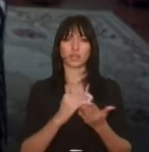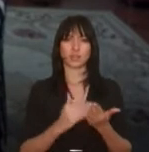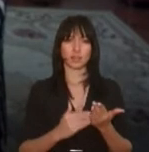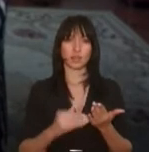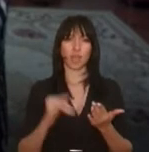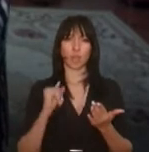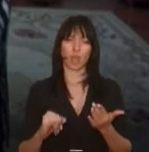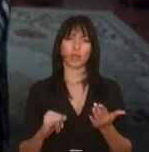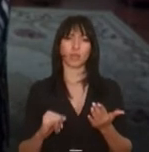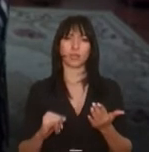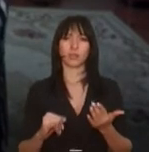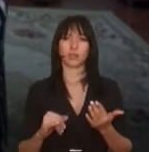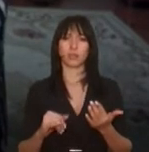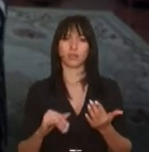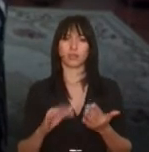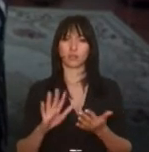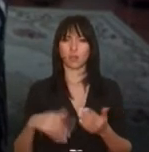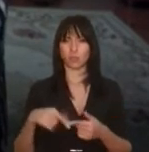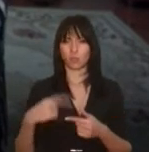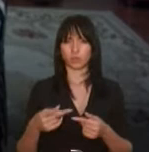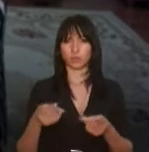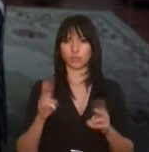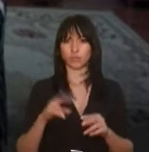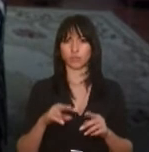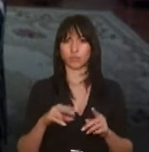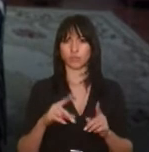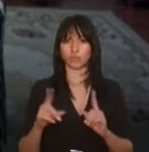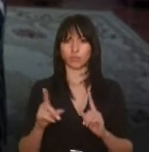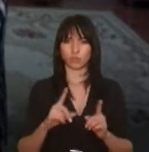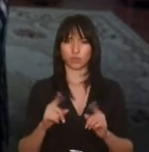ми переконуємо дотепер ще батьків, що не треба всім